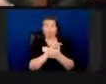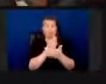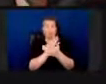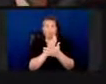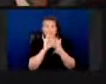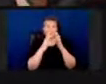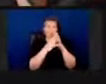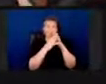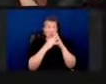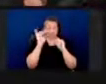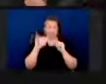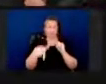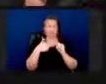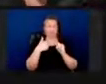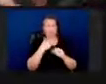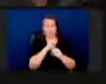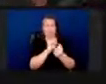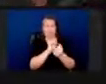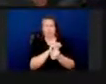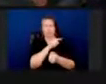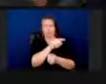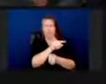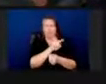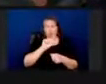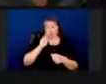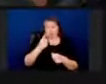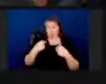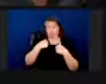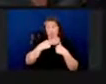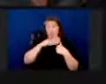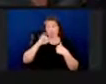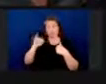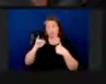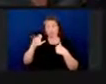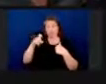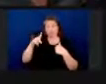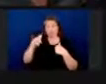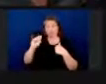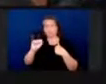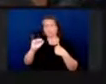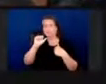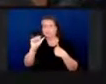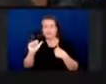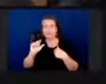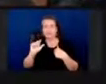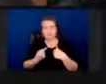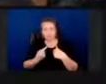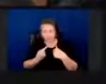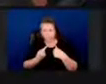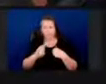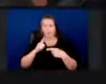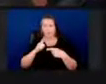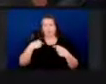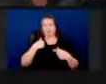tunashirikiana na shule za sumaku za Marekani. Hili si za